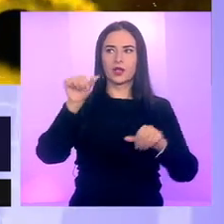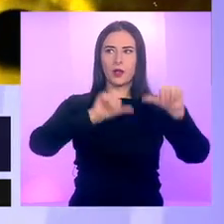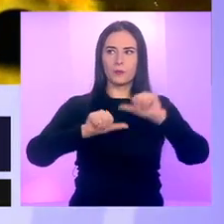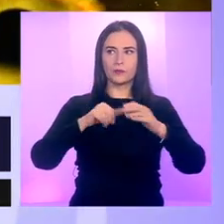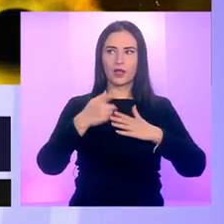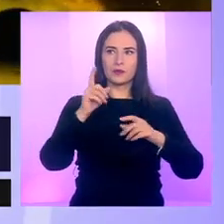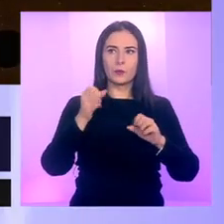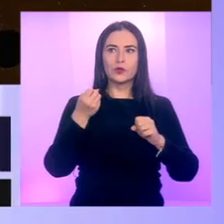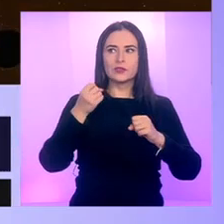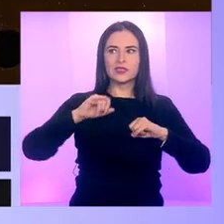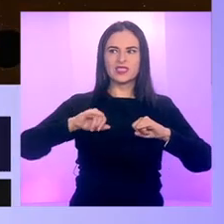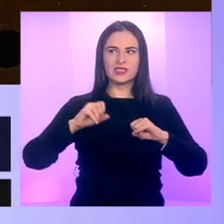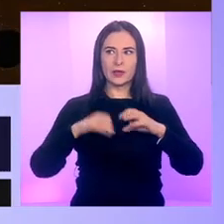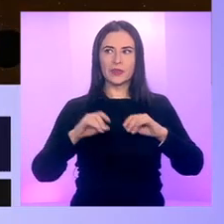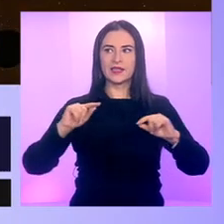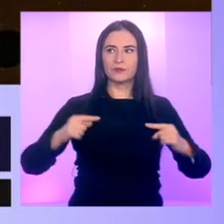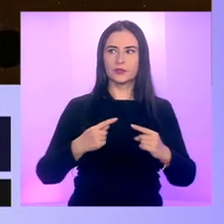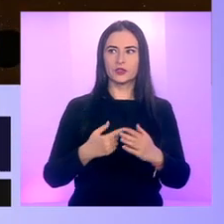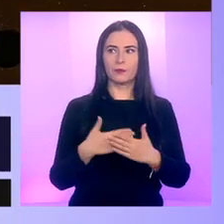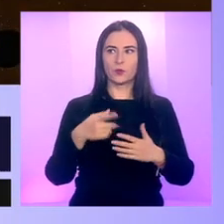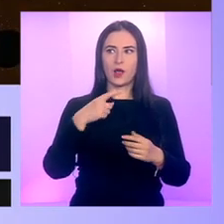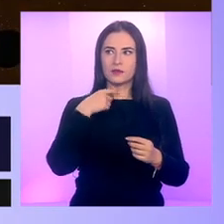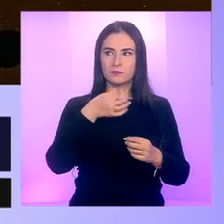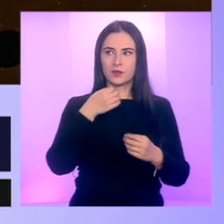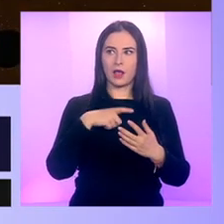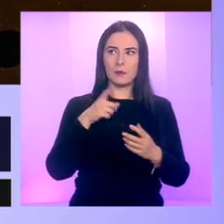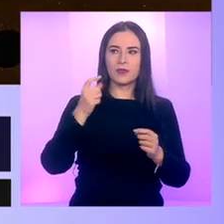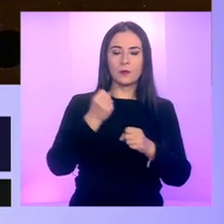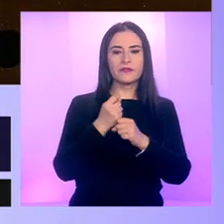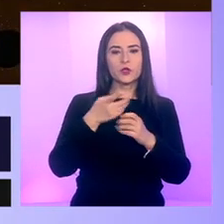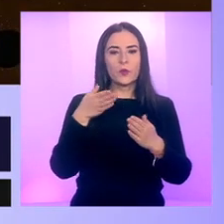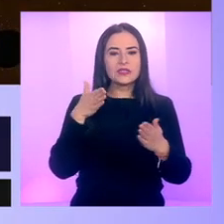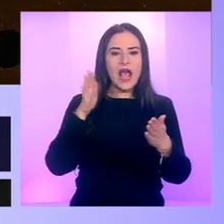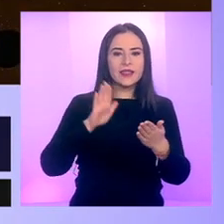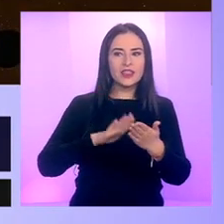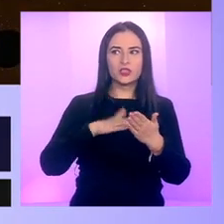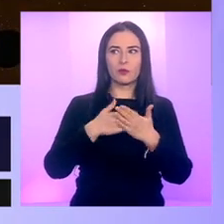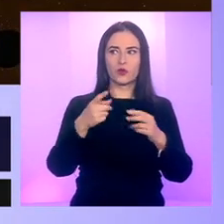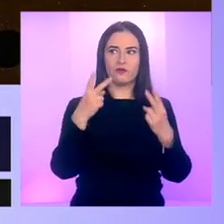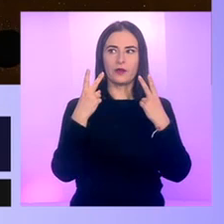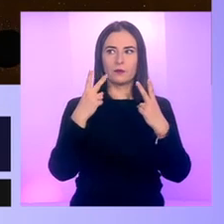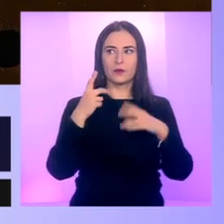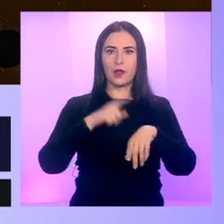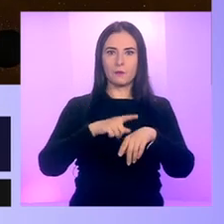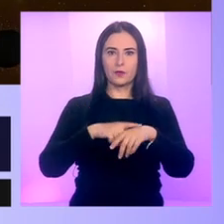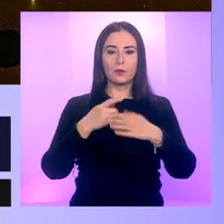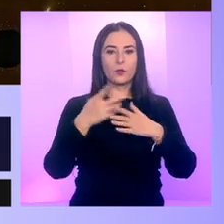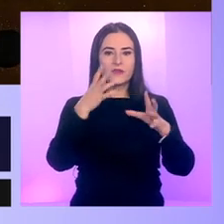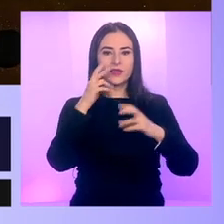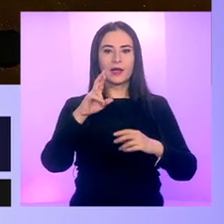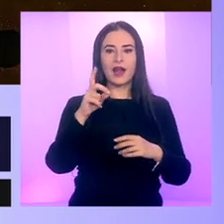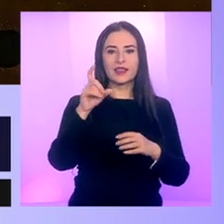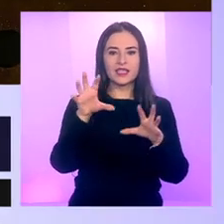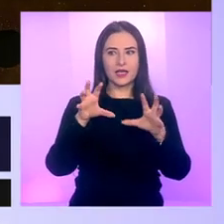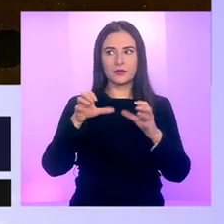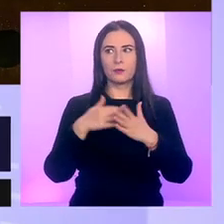stăm liniștiți. Însă au simulat ceea ce se întâmplă cu o gaură neagră. Cum emite ea radiație? Pentru că